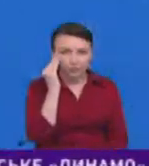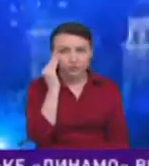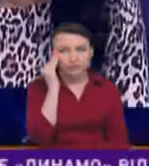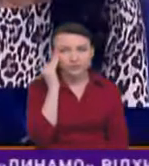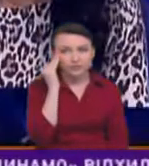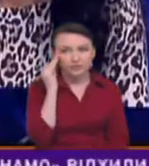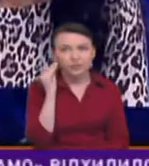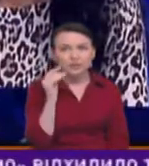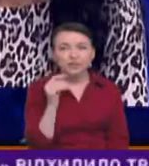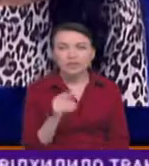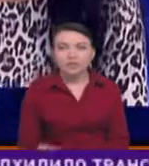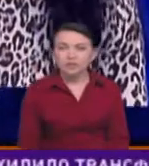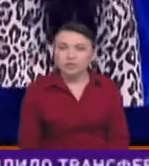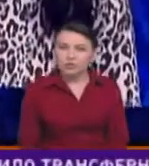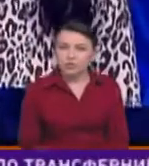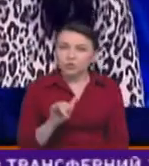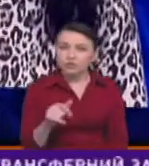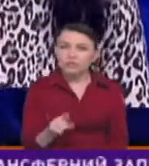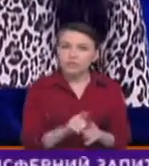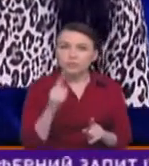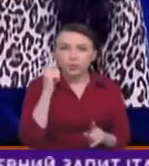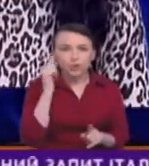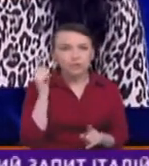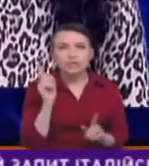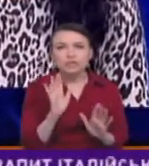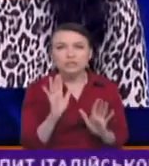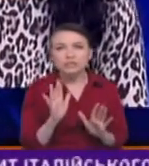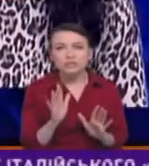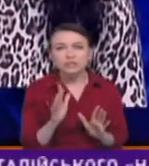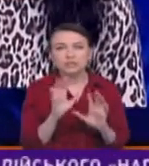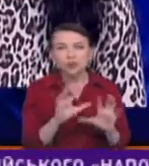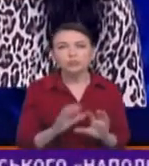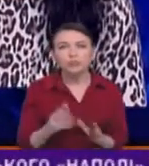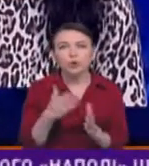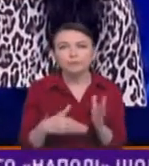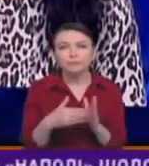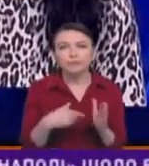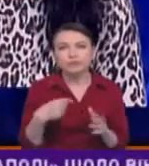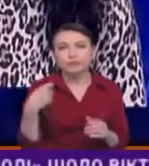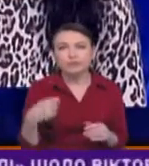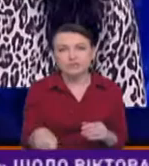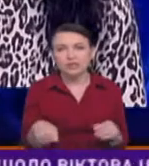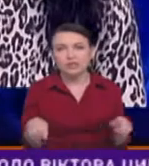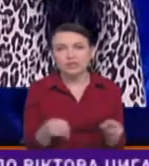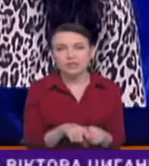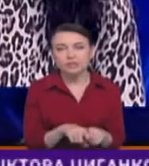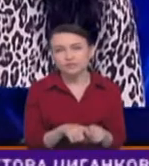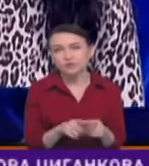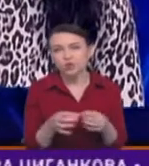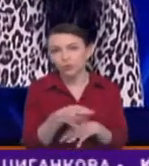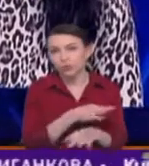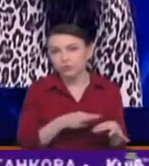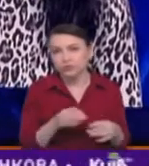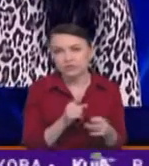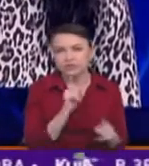думка вашого гостя, ввести таке поняття, не тільки закон про імпічмент президента, як це обговорюється зараз в